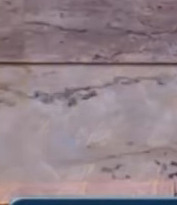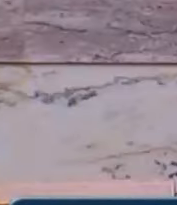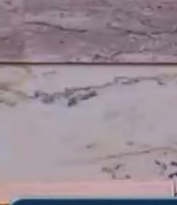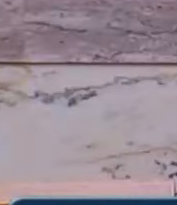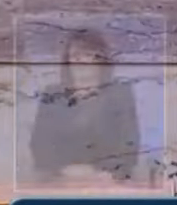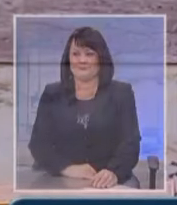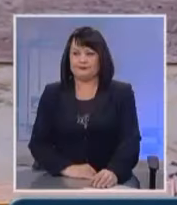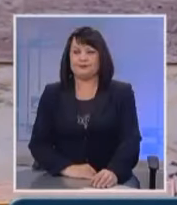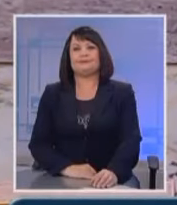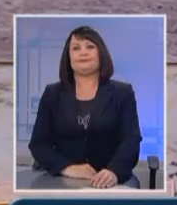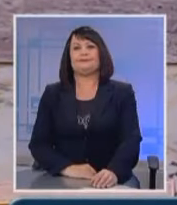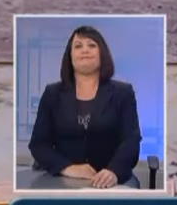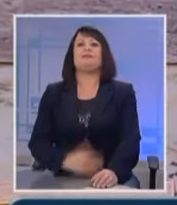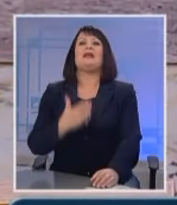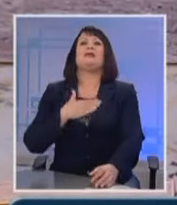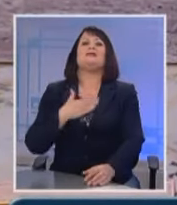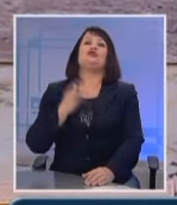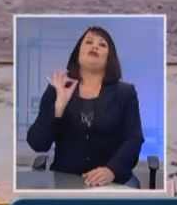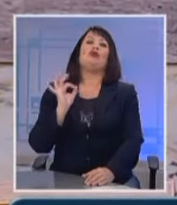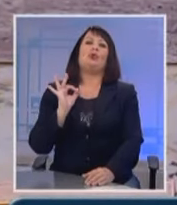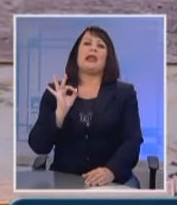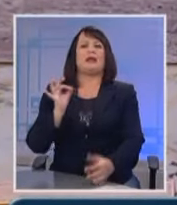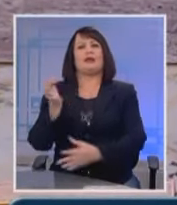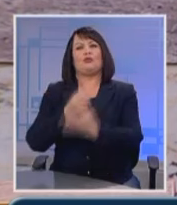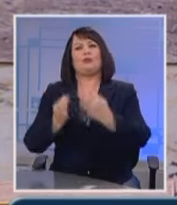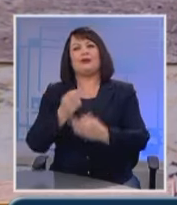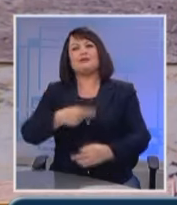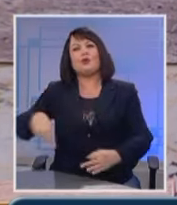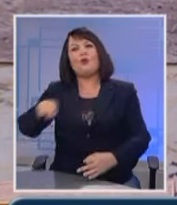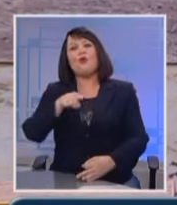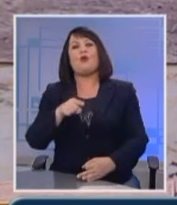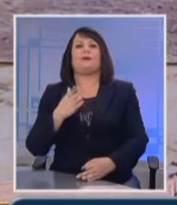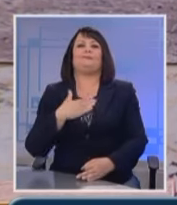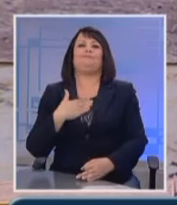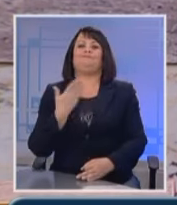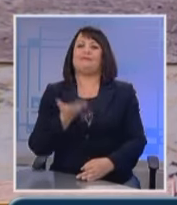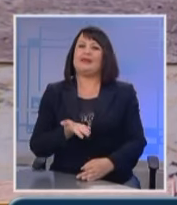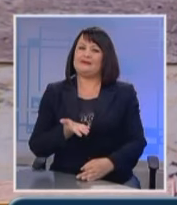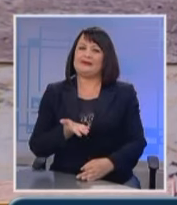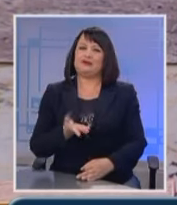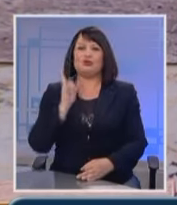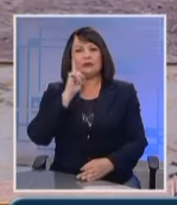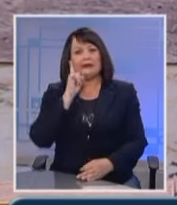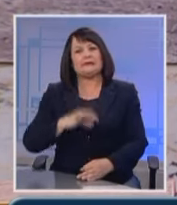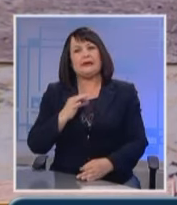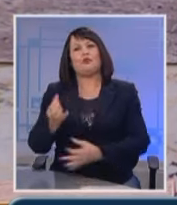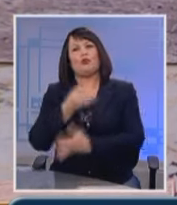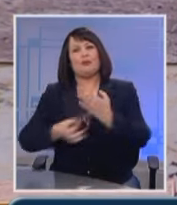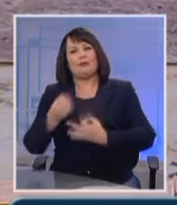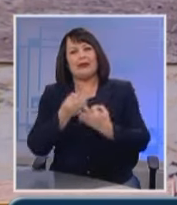Ευχαριστώ τον κύριο Φουντουλάκη, ευχαριστώ όλους τους ομιλητές και τις ομιλήτριες για